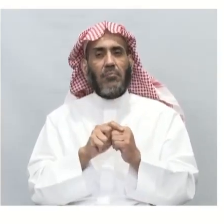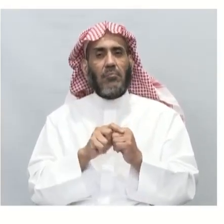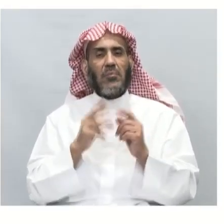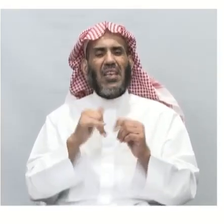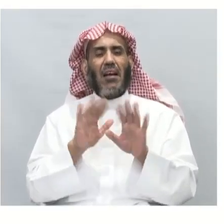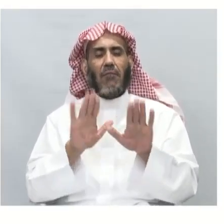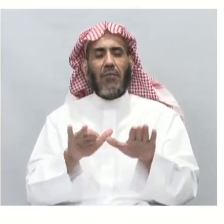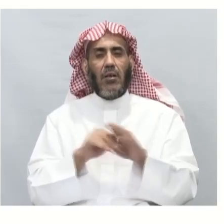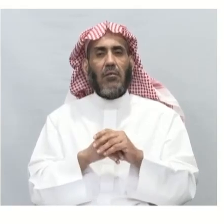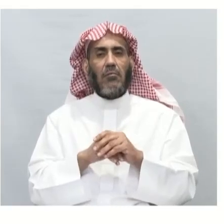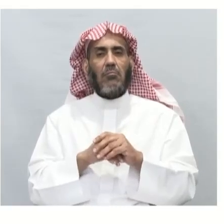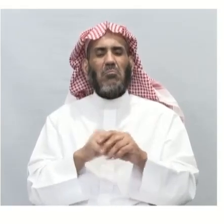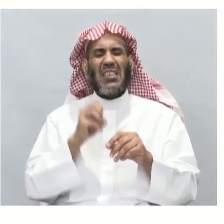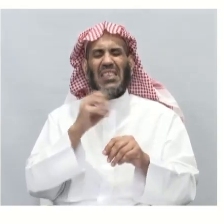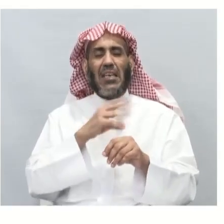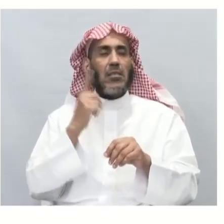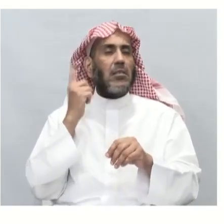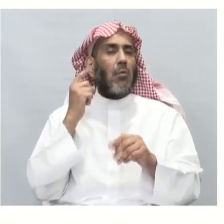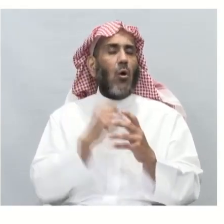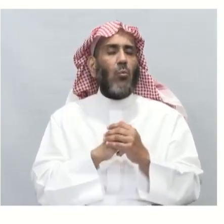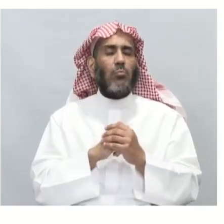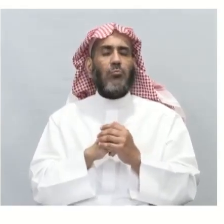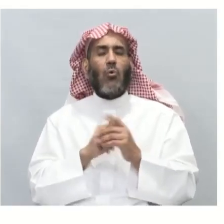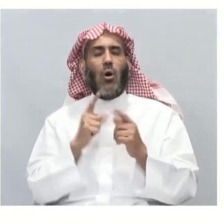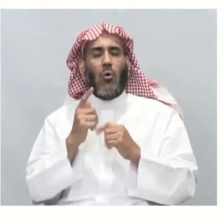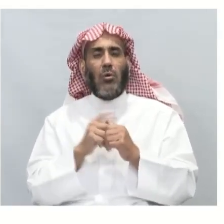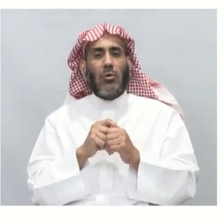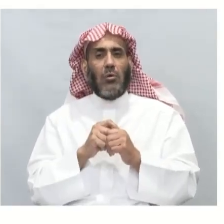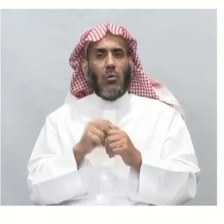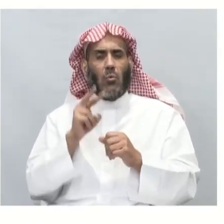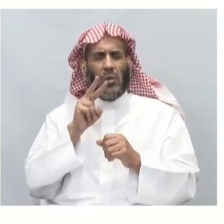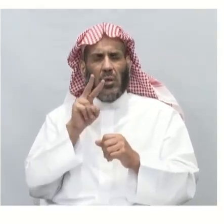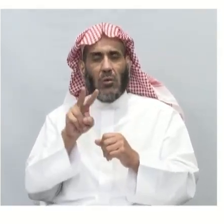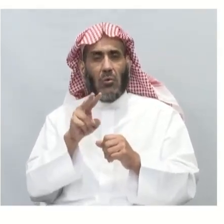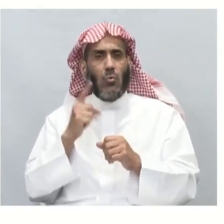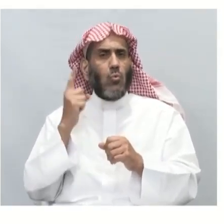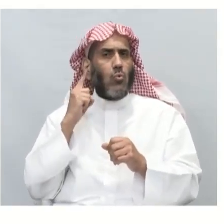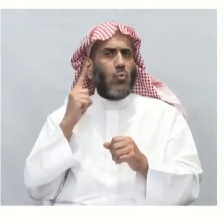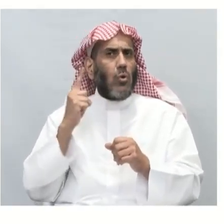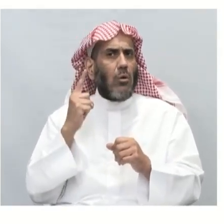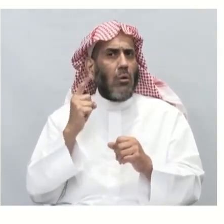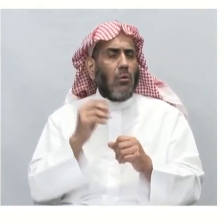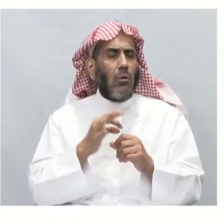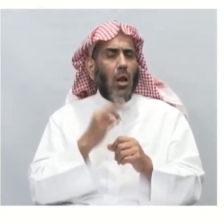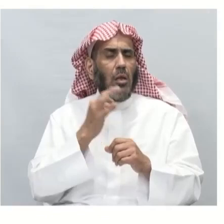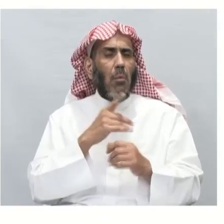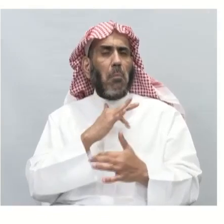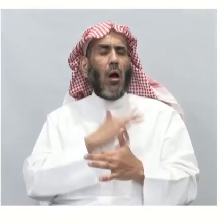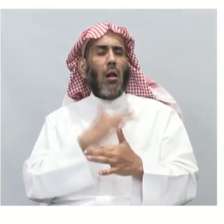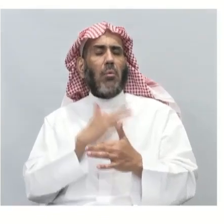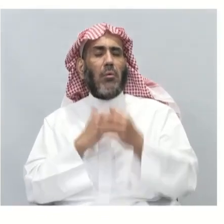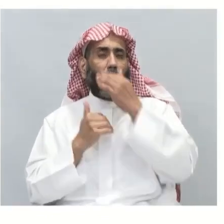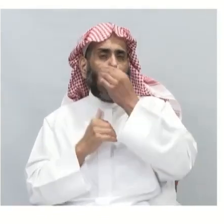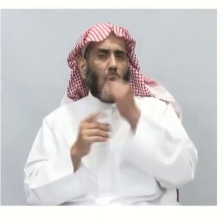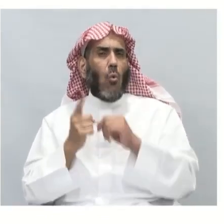يكفيك من شر سماعه ويقول وتراه يصغي للحديث بقلبه